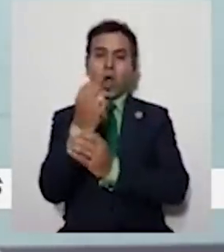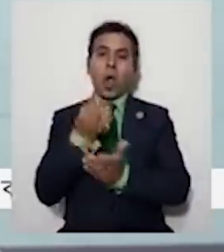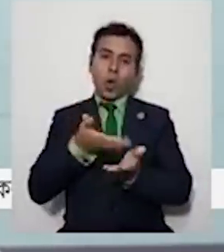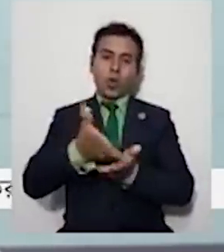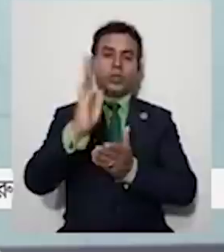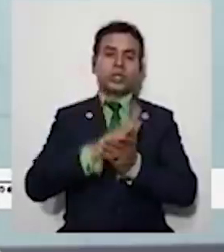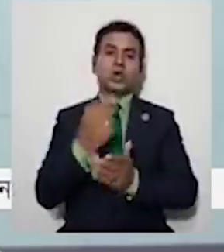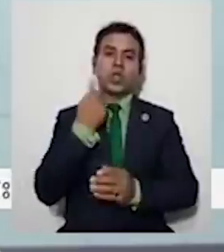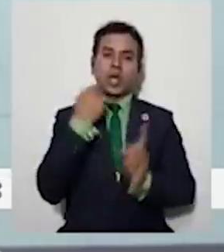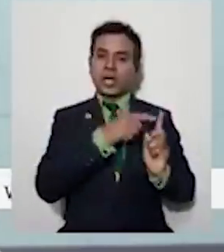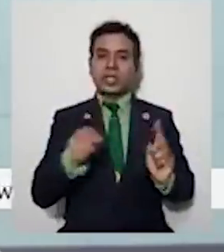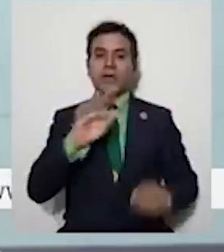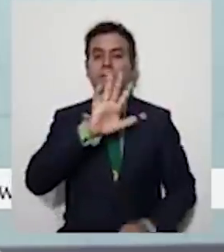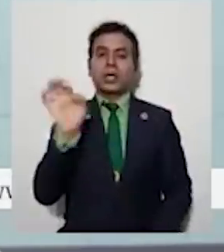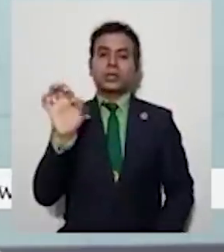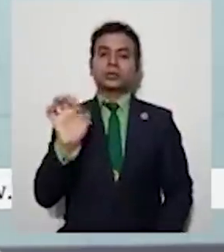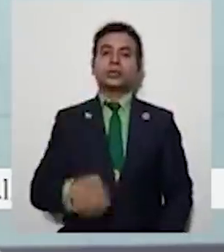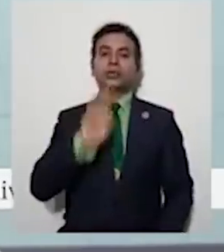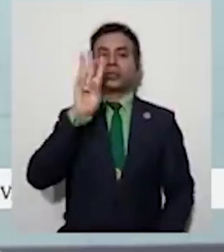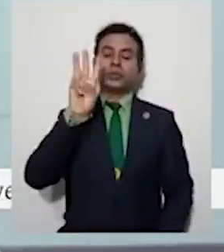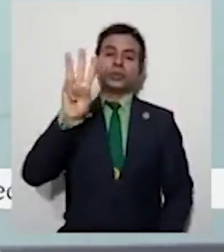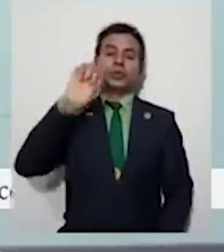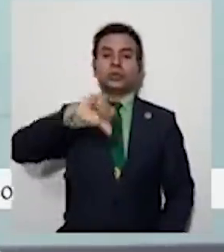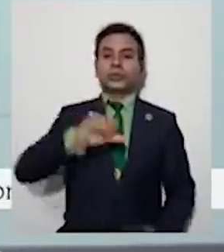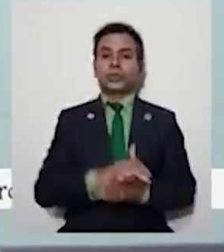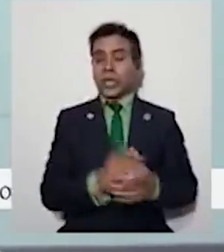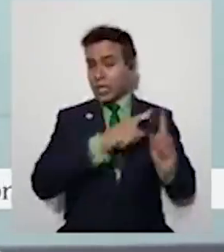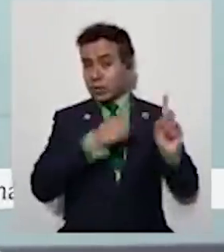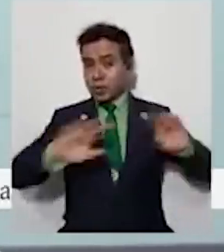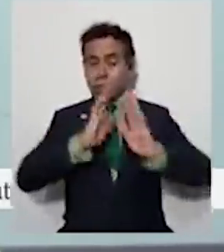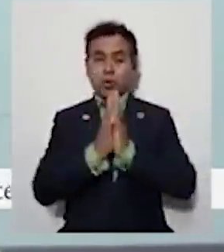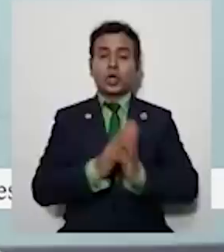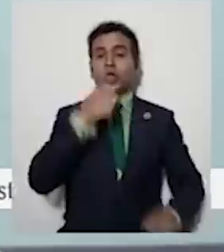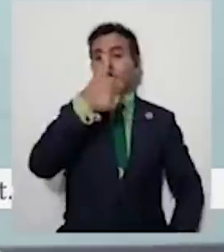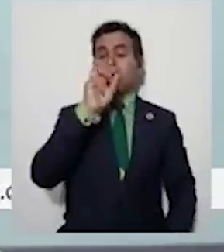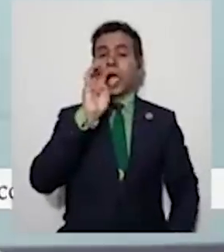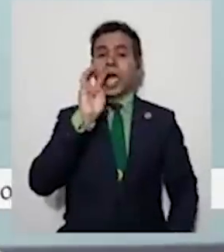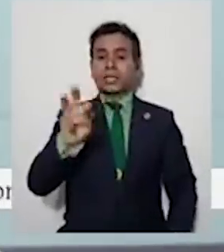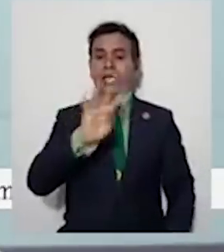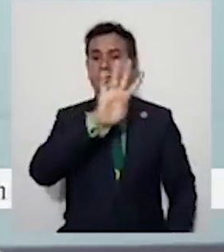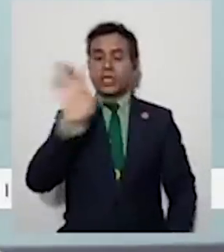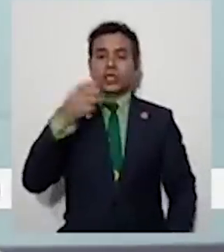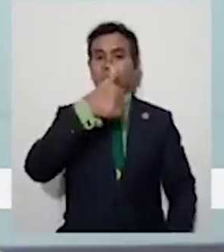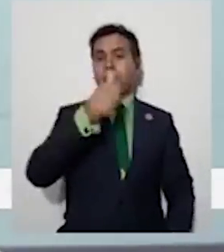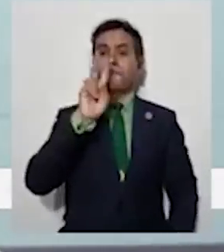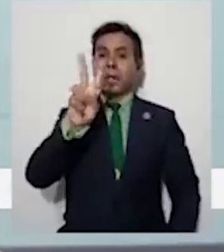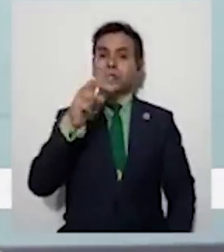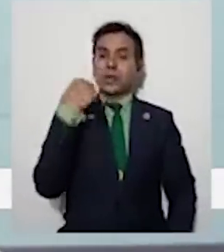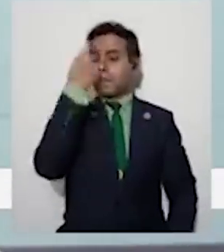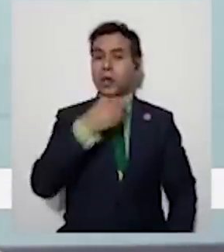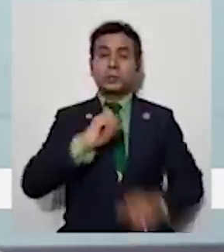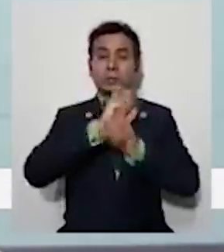জন। গত 24 ঘন্টায় মৃত্যুবরণ করেছেন 3 জন, তাদের বিদেহী আত্মার